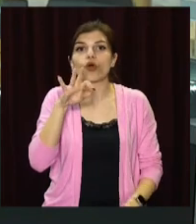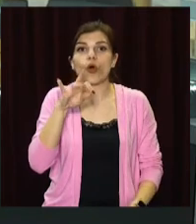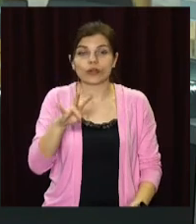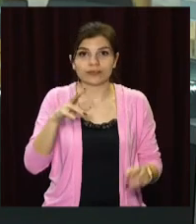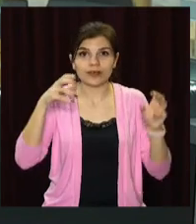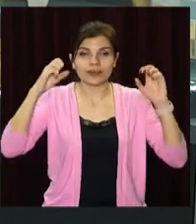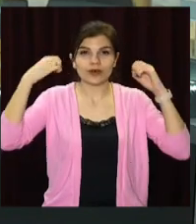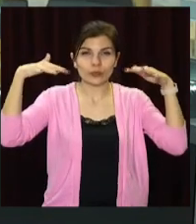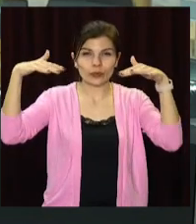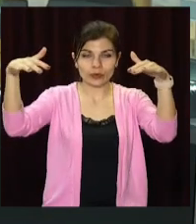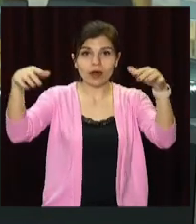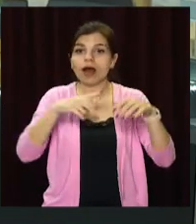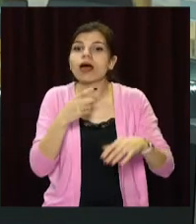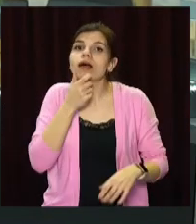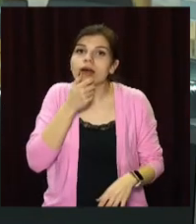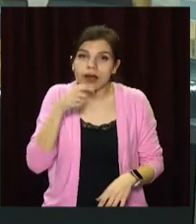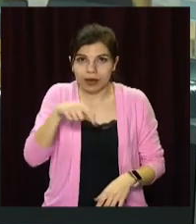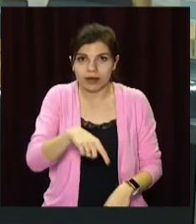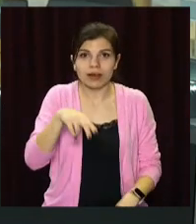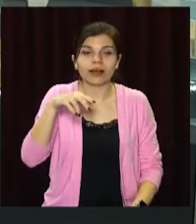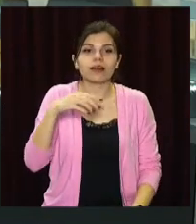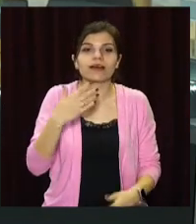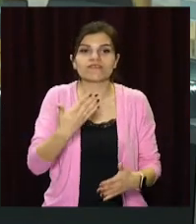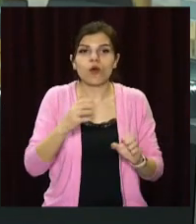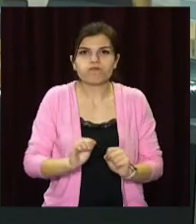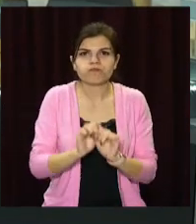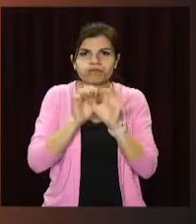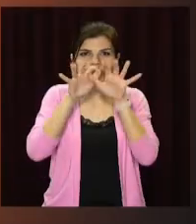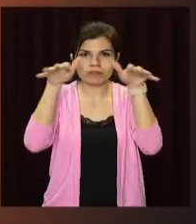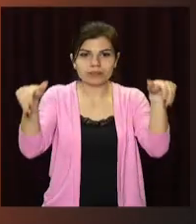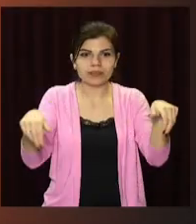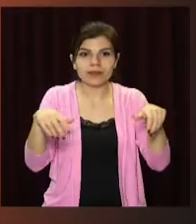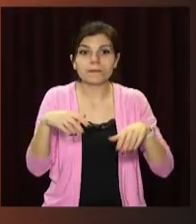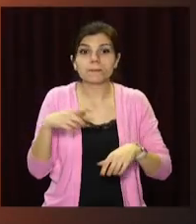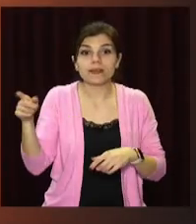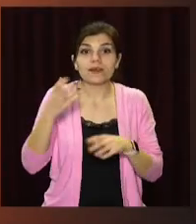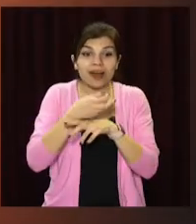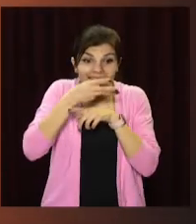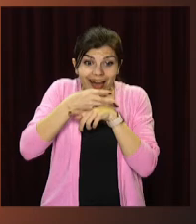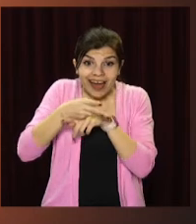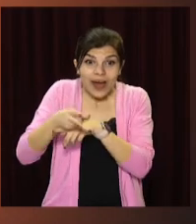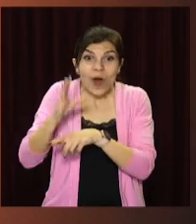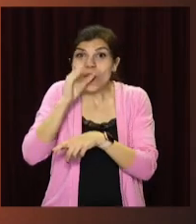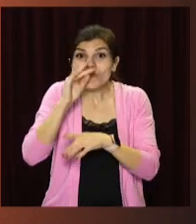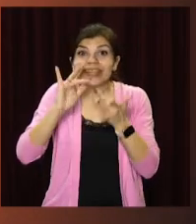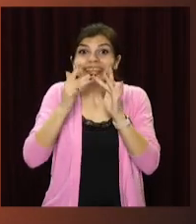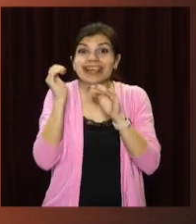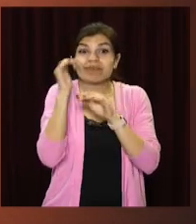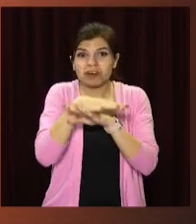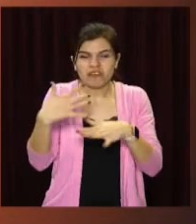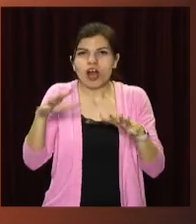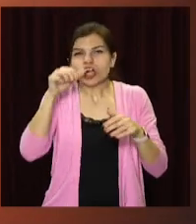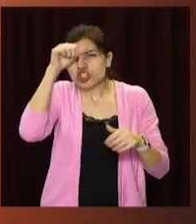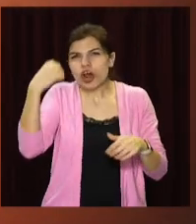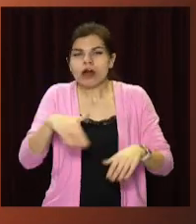зняти виверження вулкану. Останні кадри мультимедійного летуна фотограф виклав у мережу перед тим, як той розплавився в